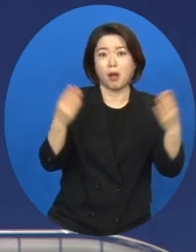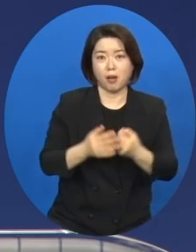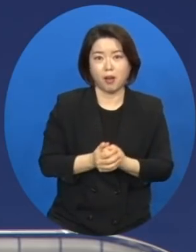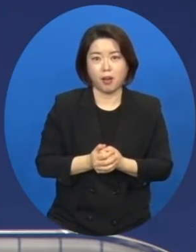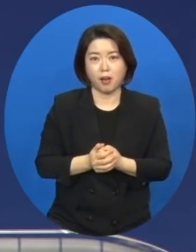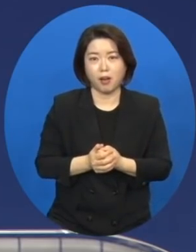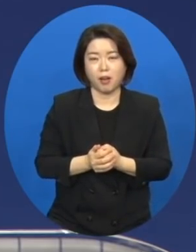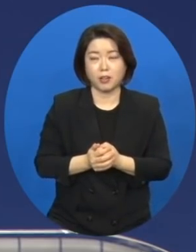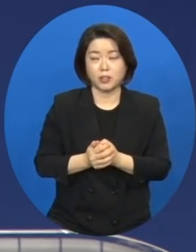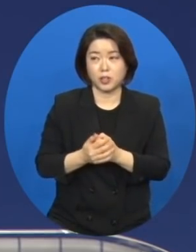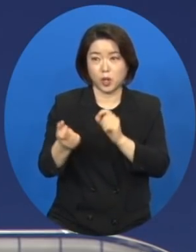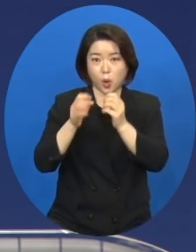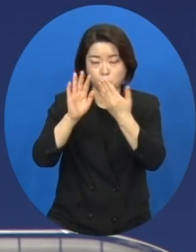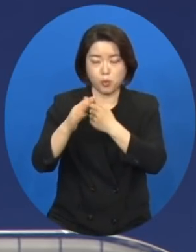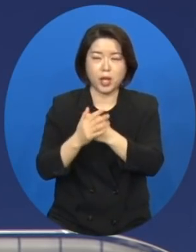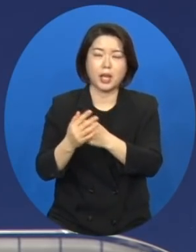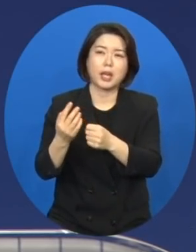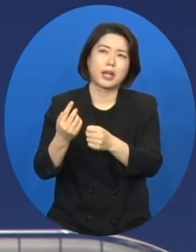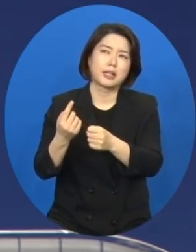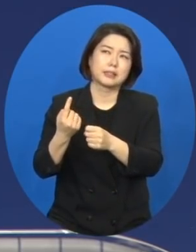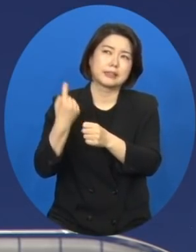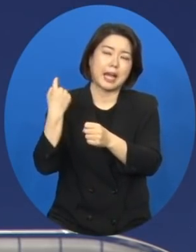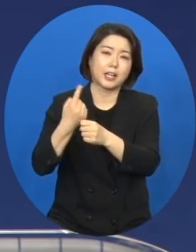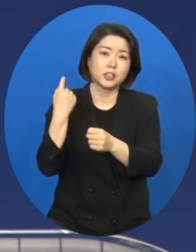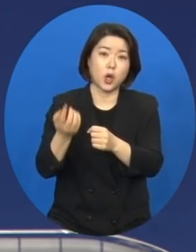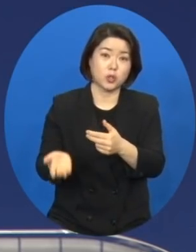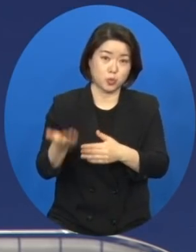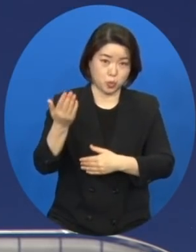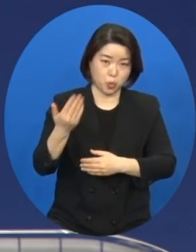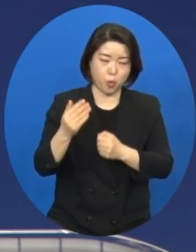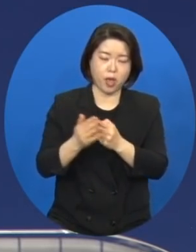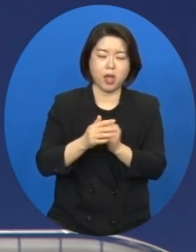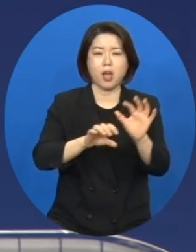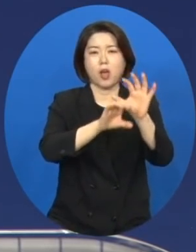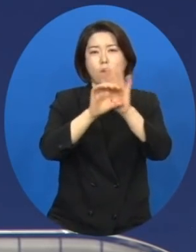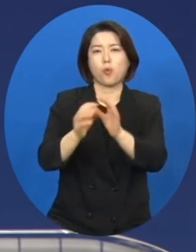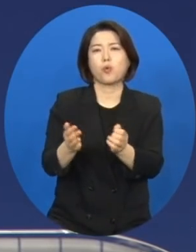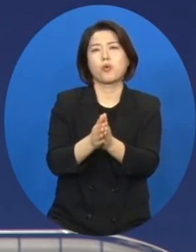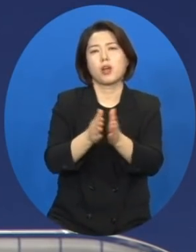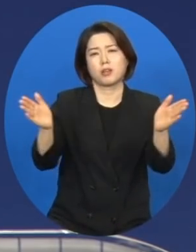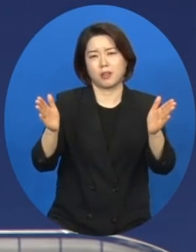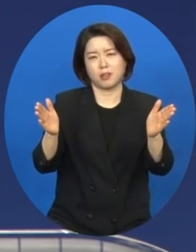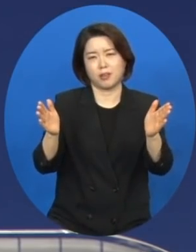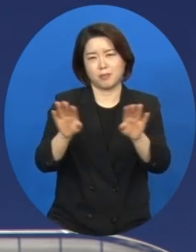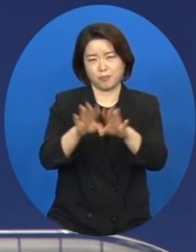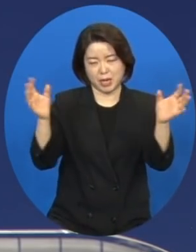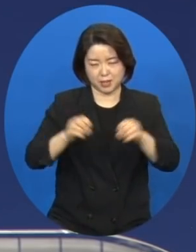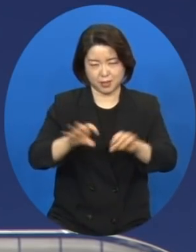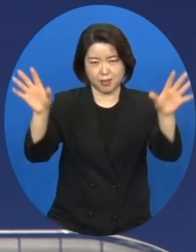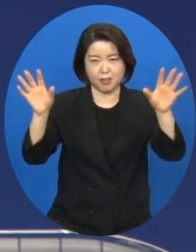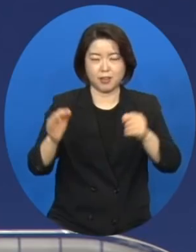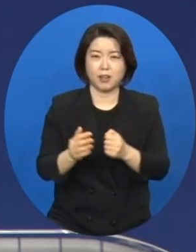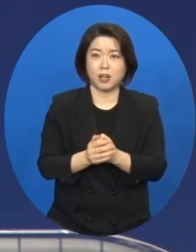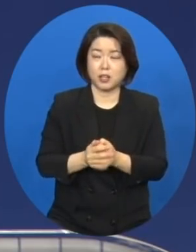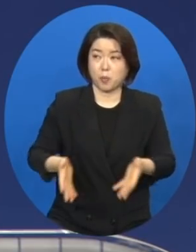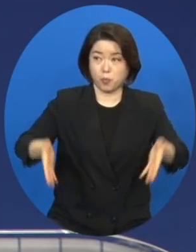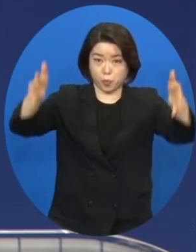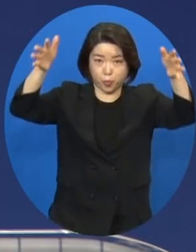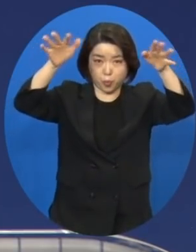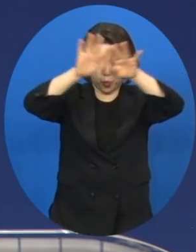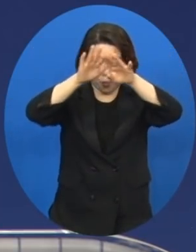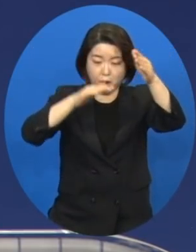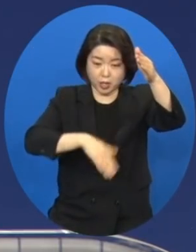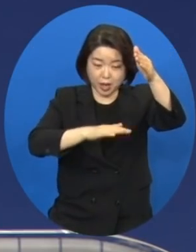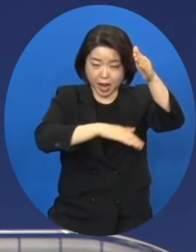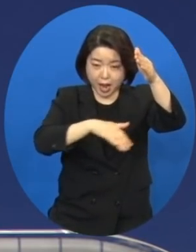코로나가 터졌습니다. 그게 작년 초였어요. 이 레스토랑이 그 빌딩에서 일하는 분들을 위한 레스토랑이었기 때문에 이제 코로나